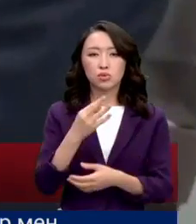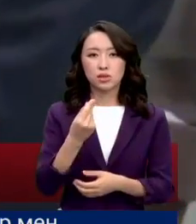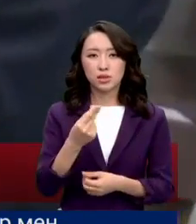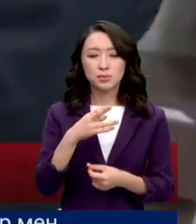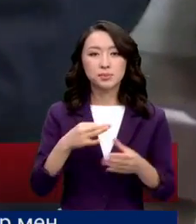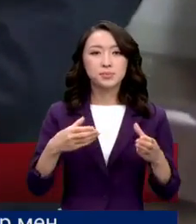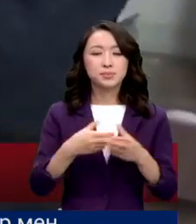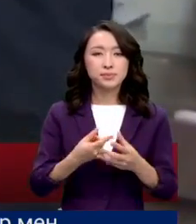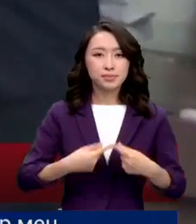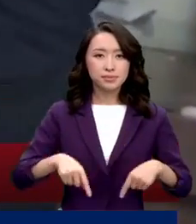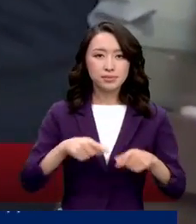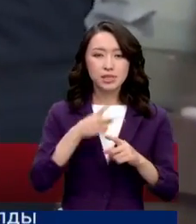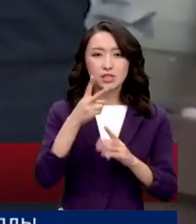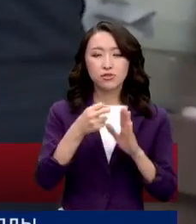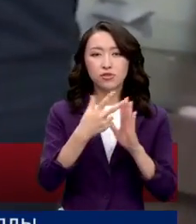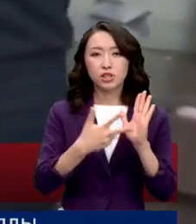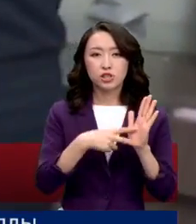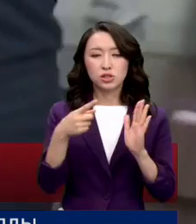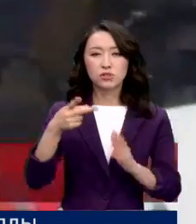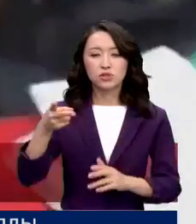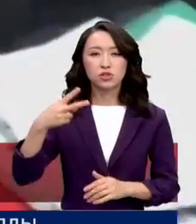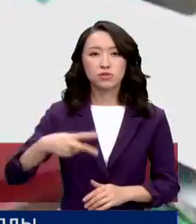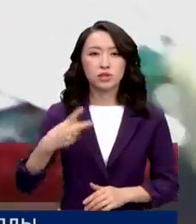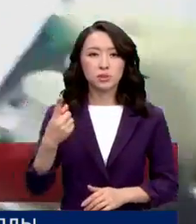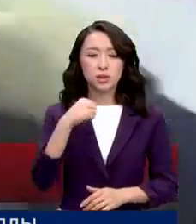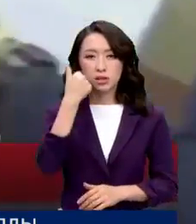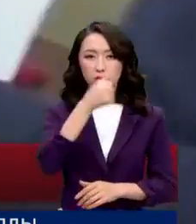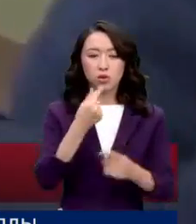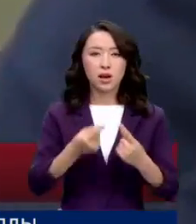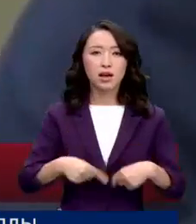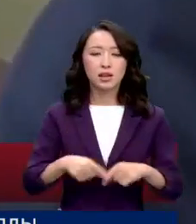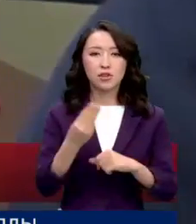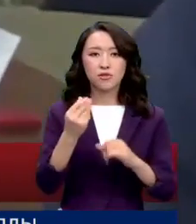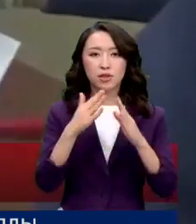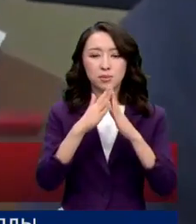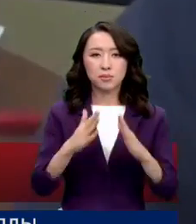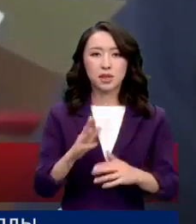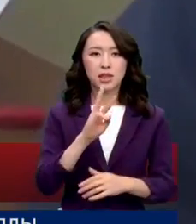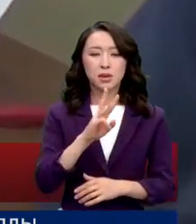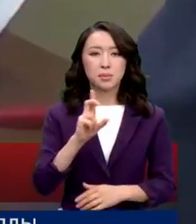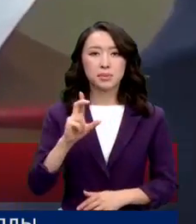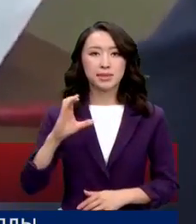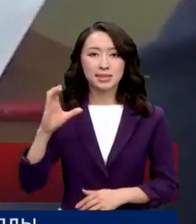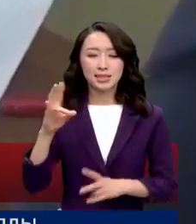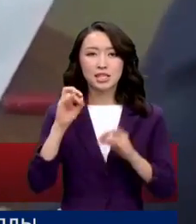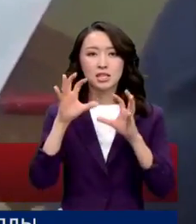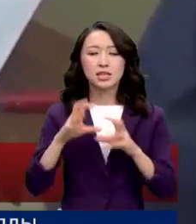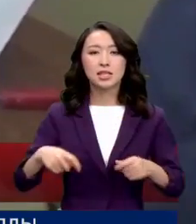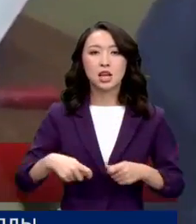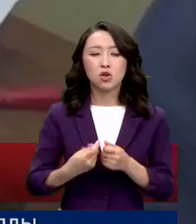по финмониторингу, с 2018 по 2021 год организаторы финпирамиды WBC незаконно